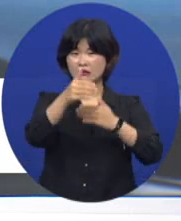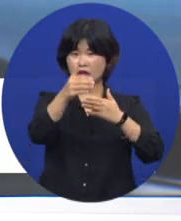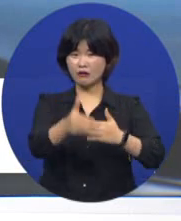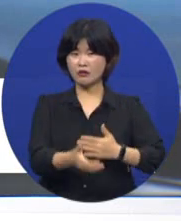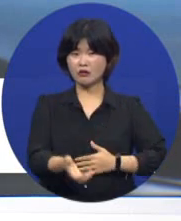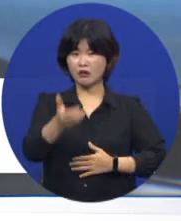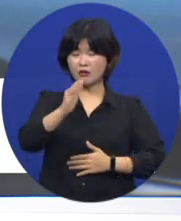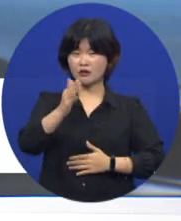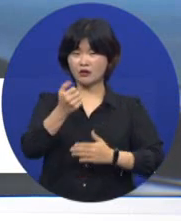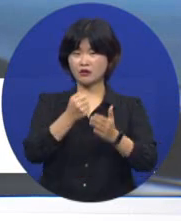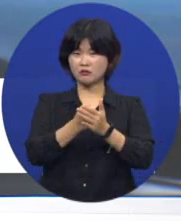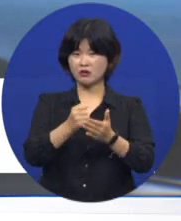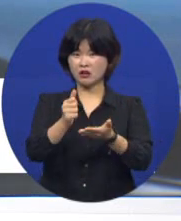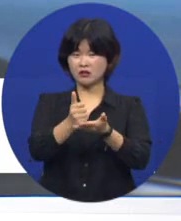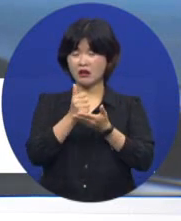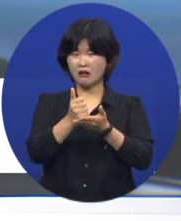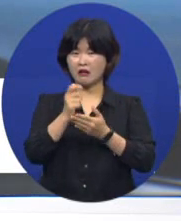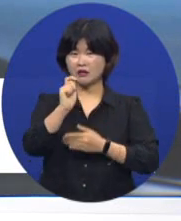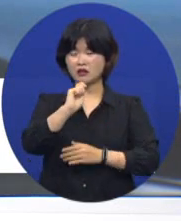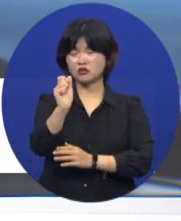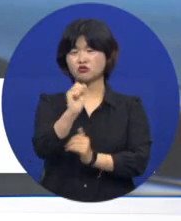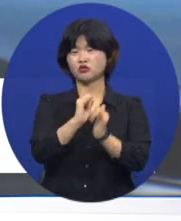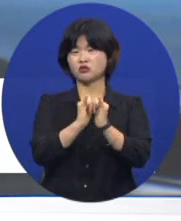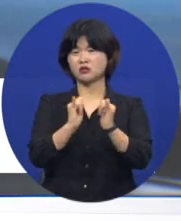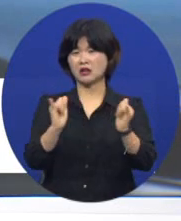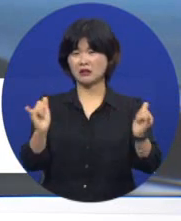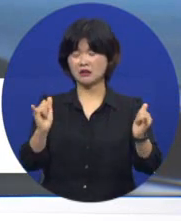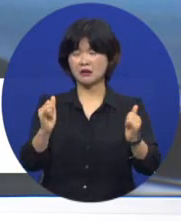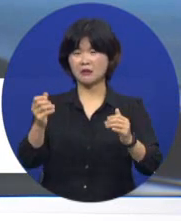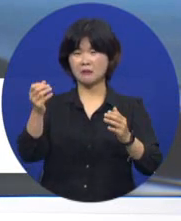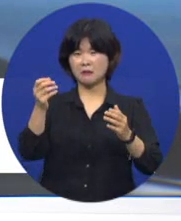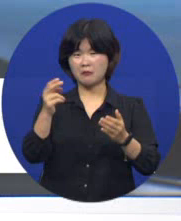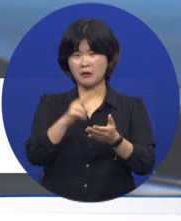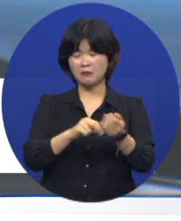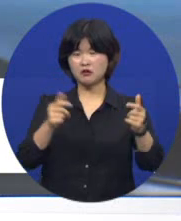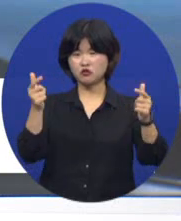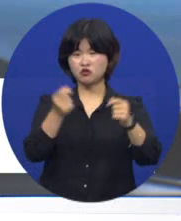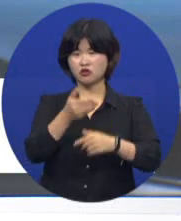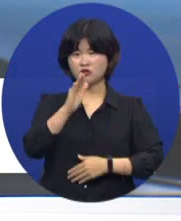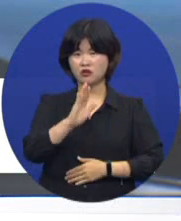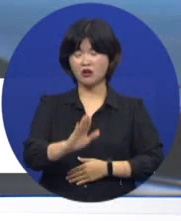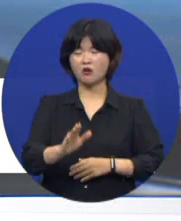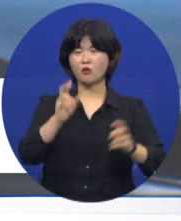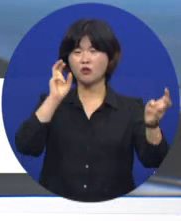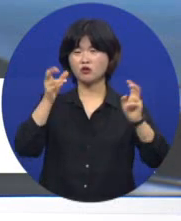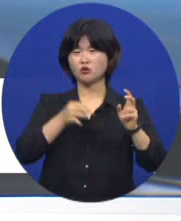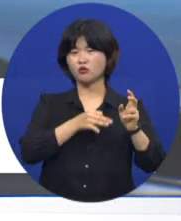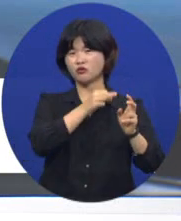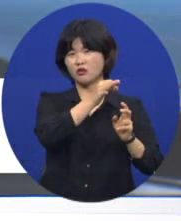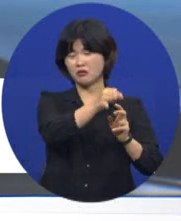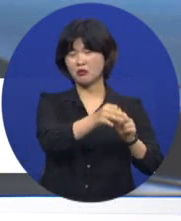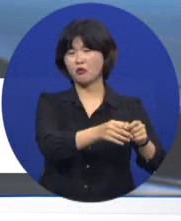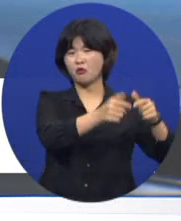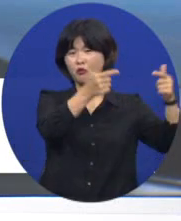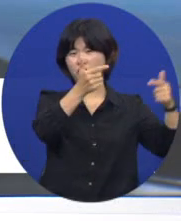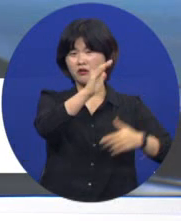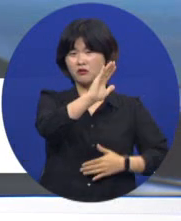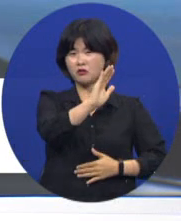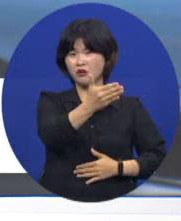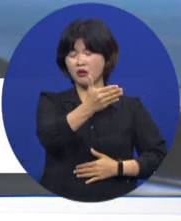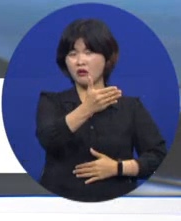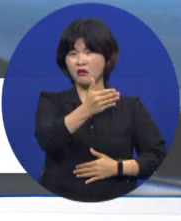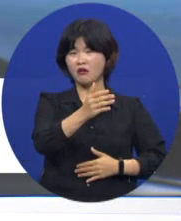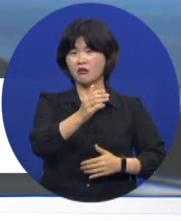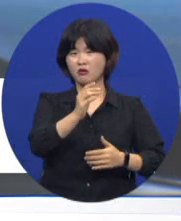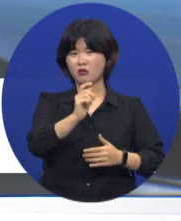강화 조치로 승격이 줄어든 택시기사들은 매출은 줄었는데 오히려 회사에는 사납금 은 오르고 유료